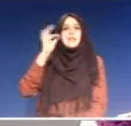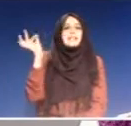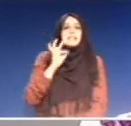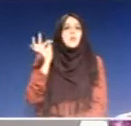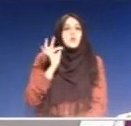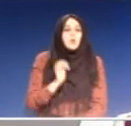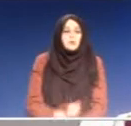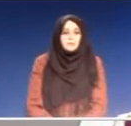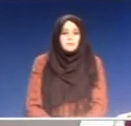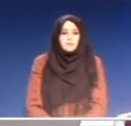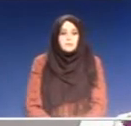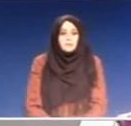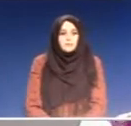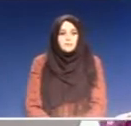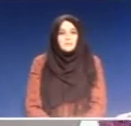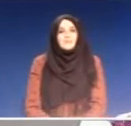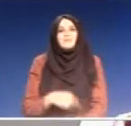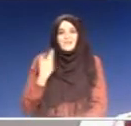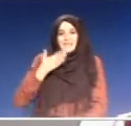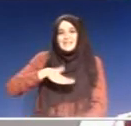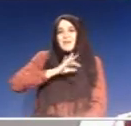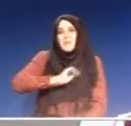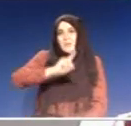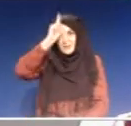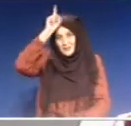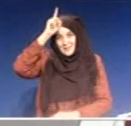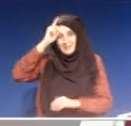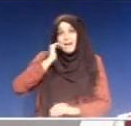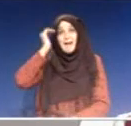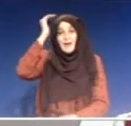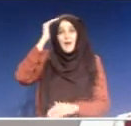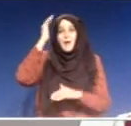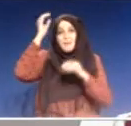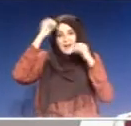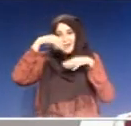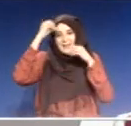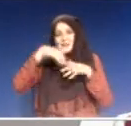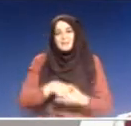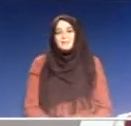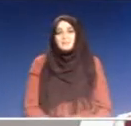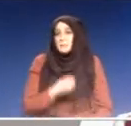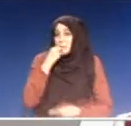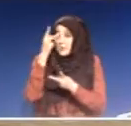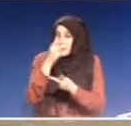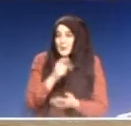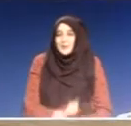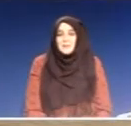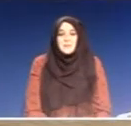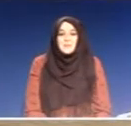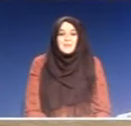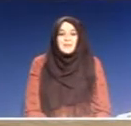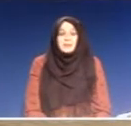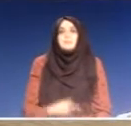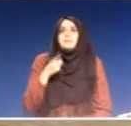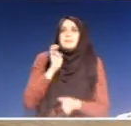رشيد. وعليكم السلام ورحمة الله تعالى وبركاته. مرحبا بك أخي الكريم. عنوان